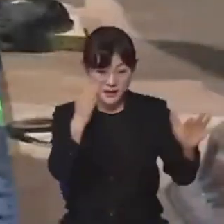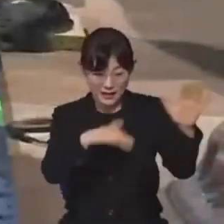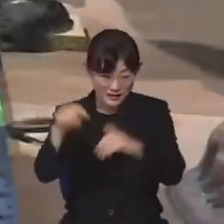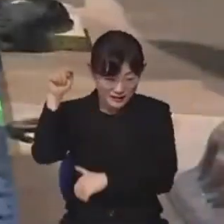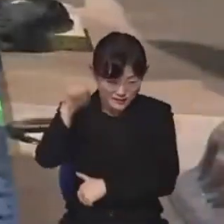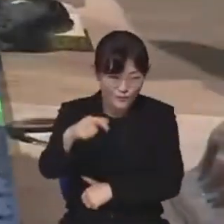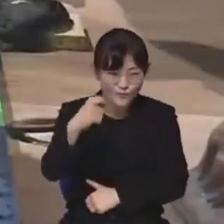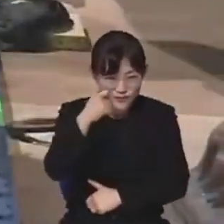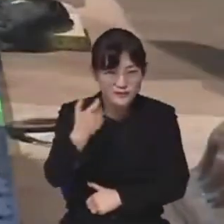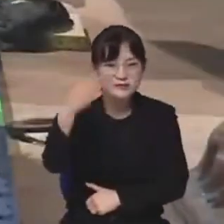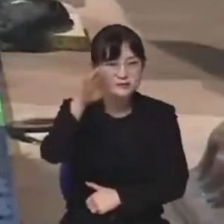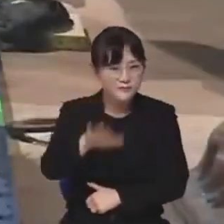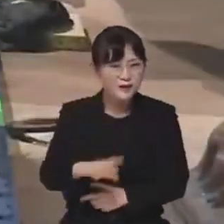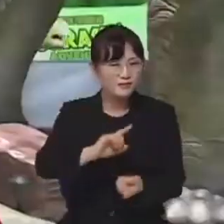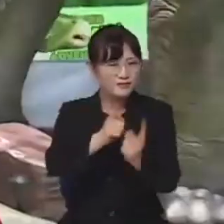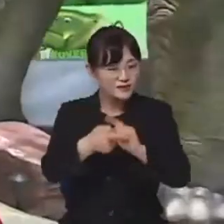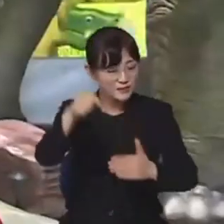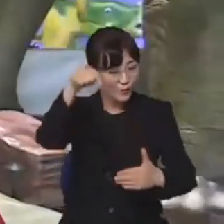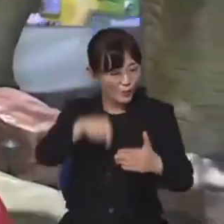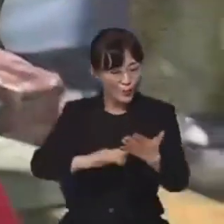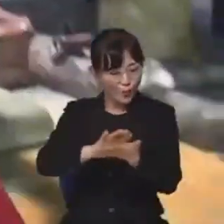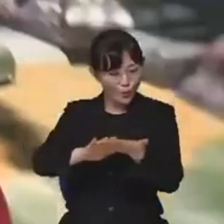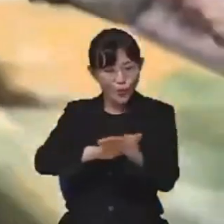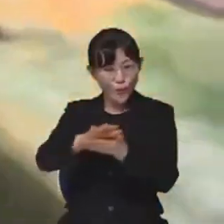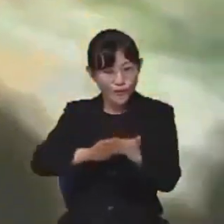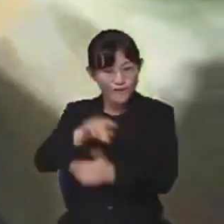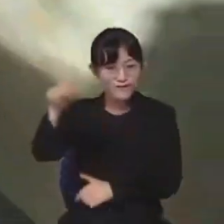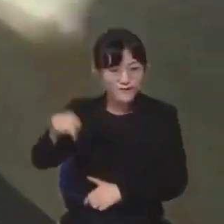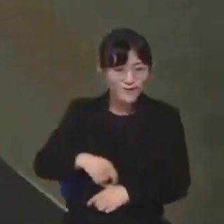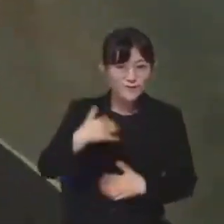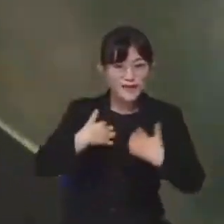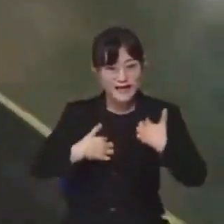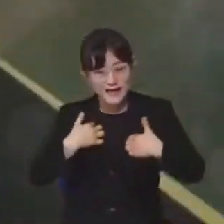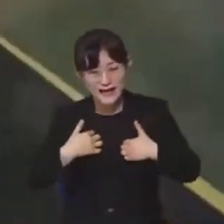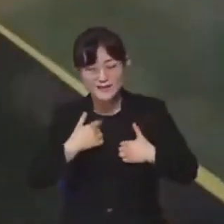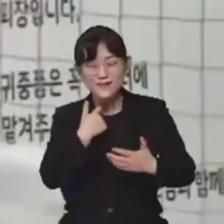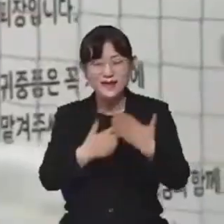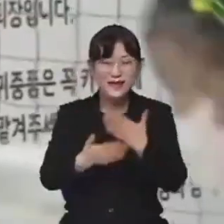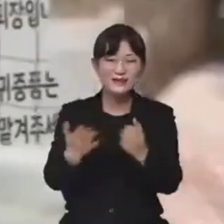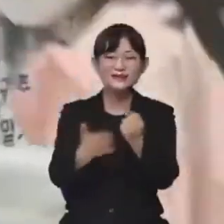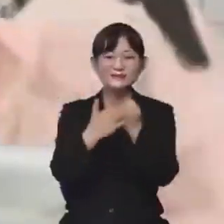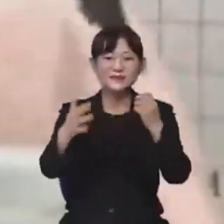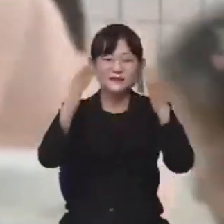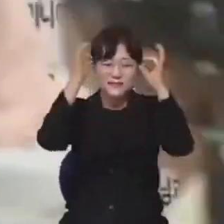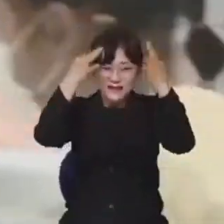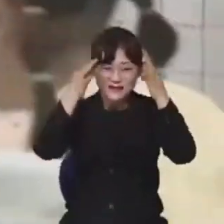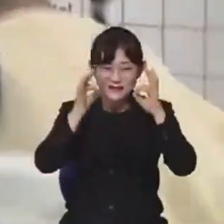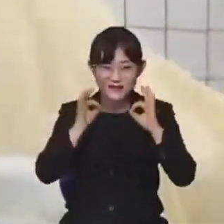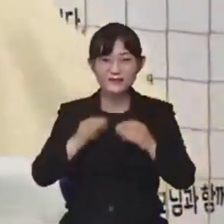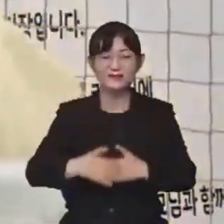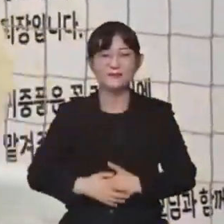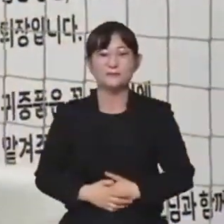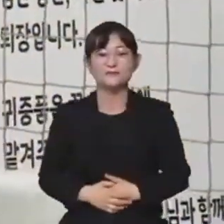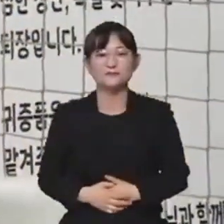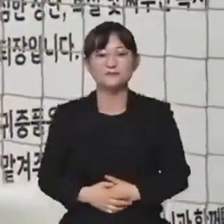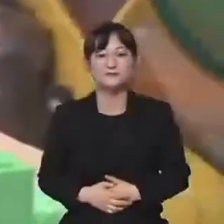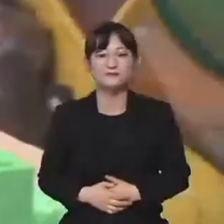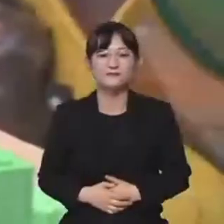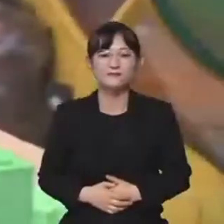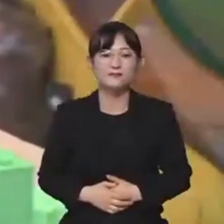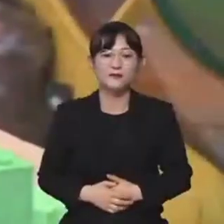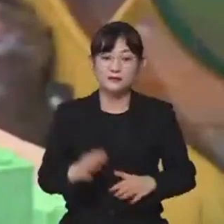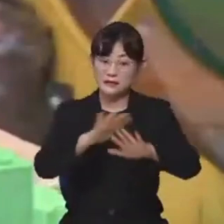가지 못했지만 놀이터에서 이것저것 골라가며 놀다 보니 이마엔 금세 땀방울이 맺혔습니다.